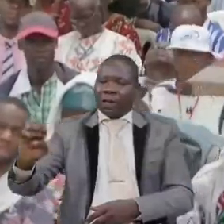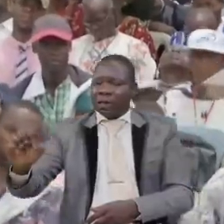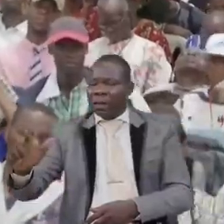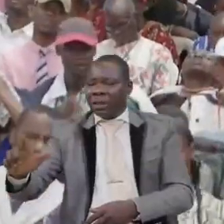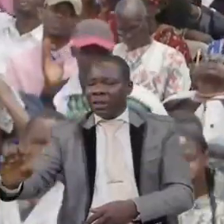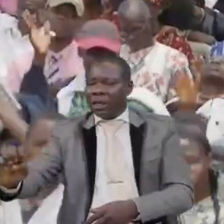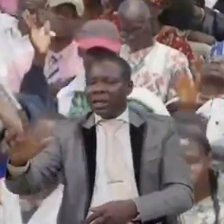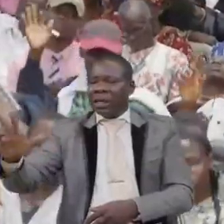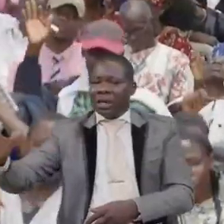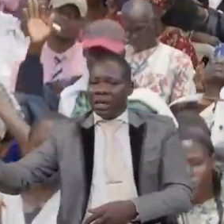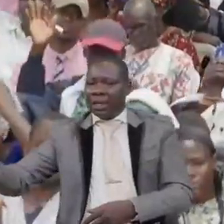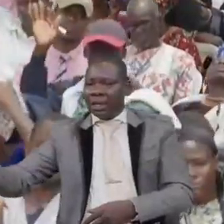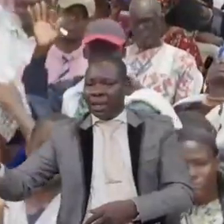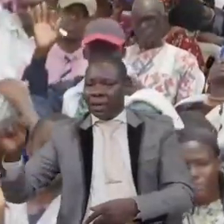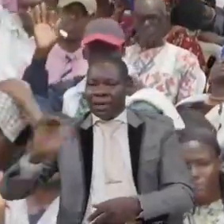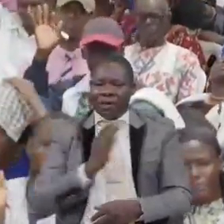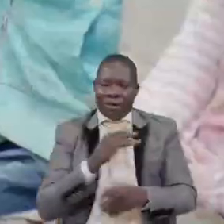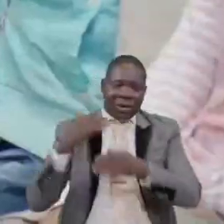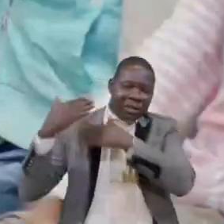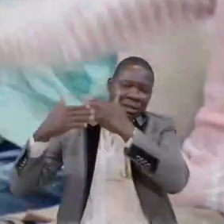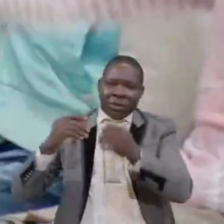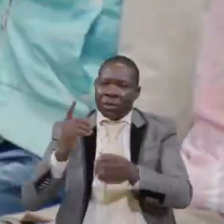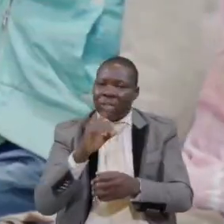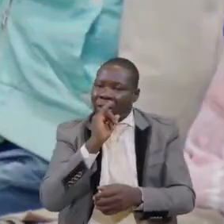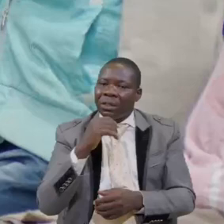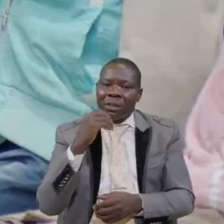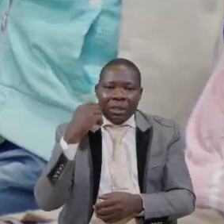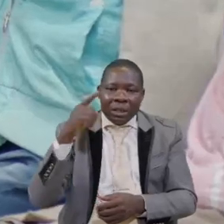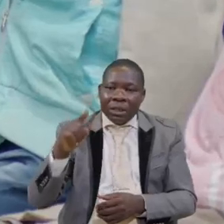là-bas? Le Seigneur le confirme dans ta vie.